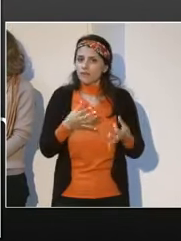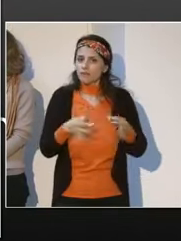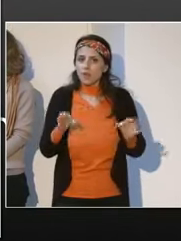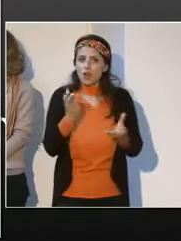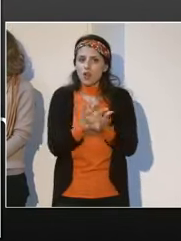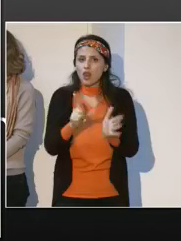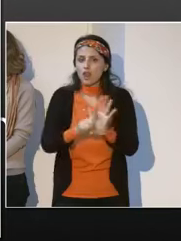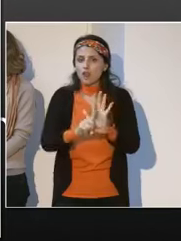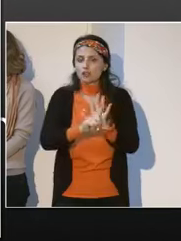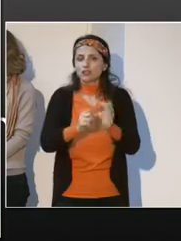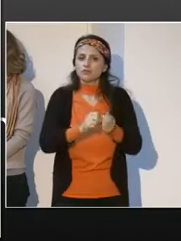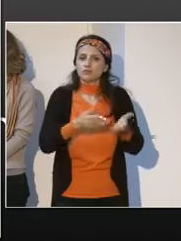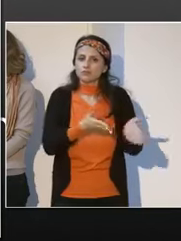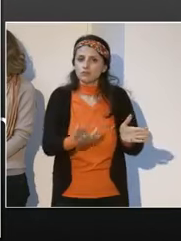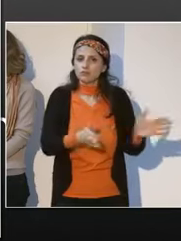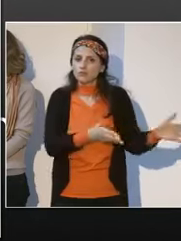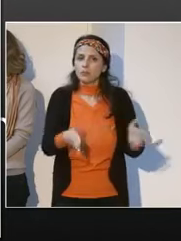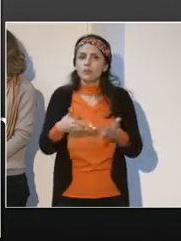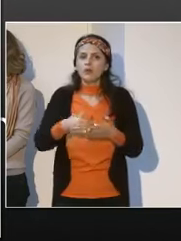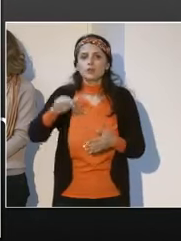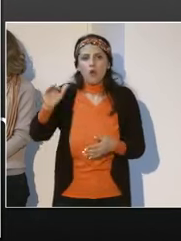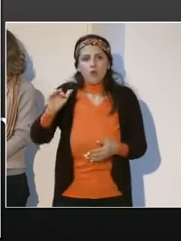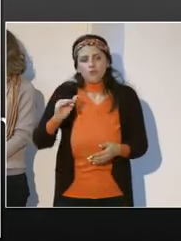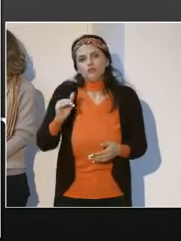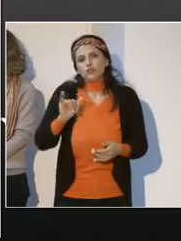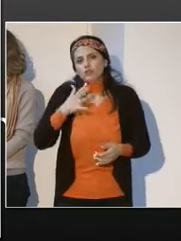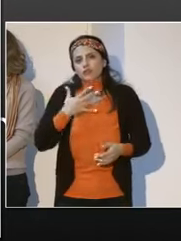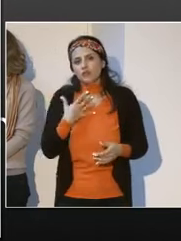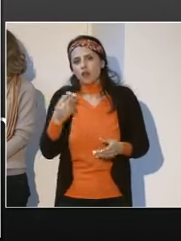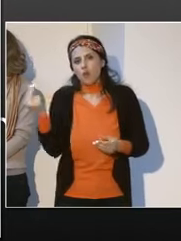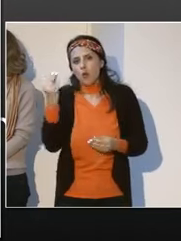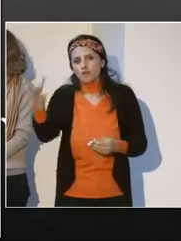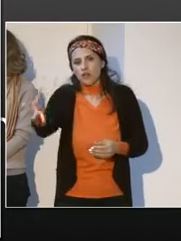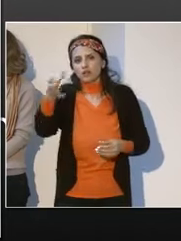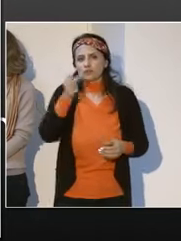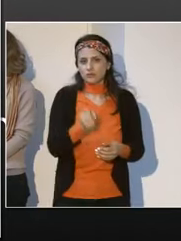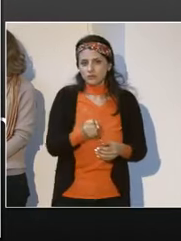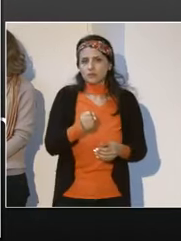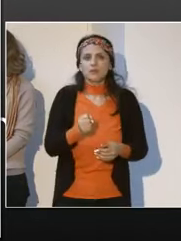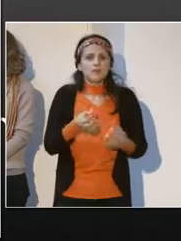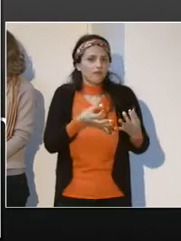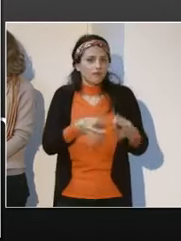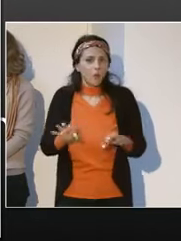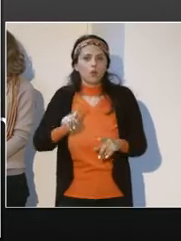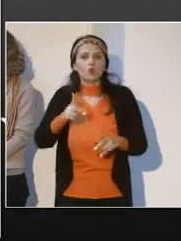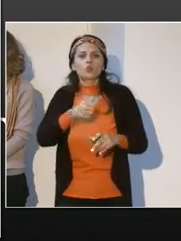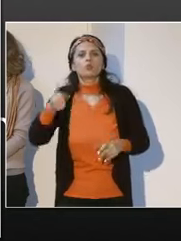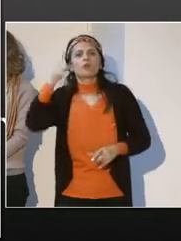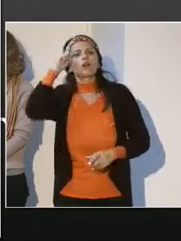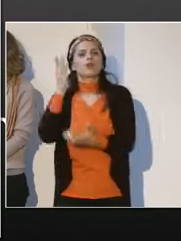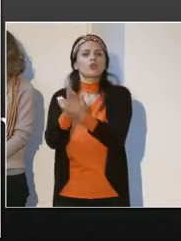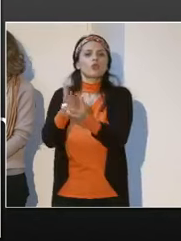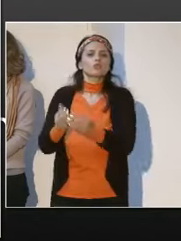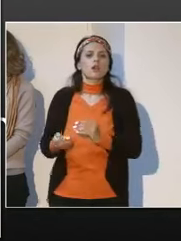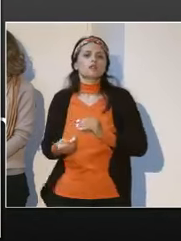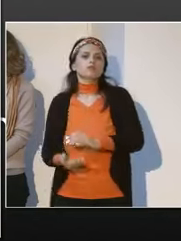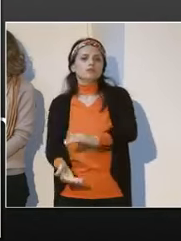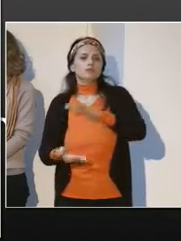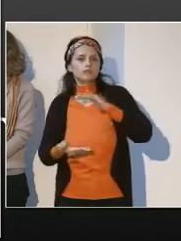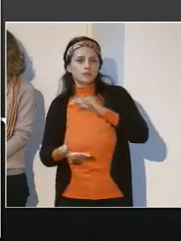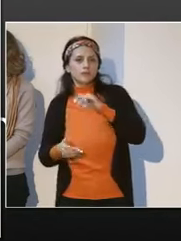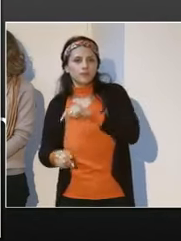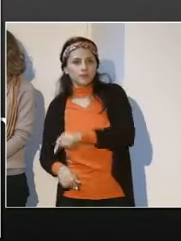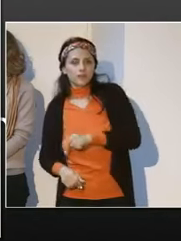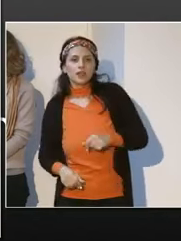demersurilor realizate de a ne pedepsi a prin planul de actiune copii nu dosare o masura centrala acestui plan